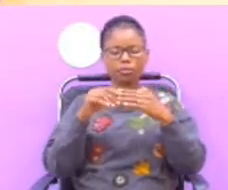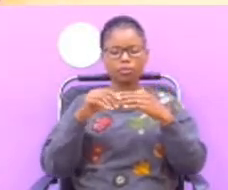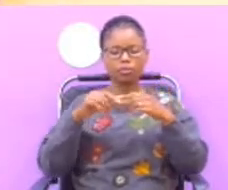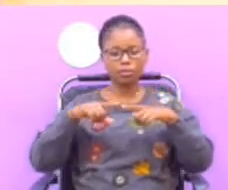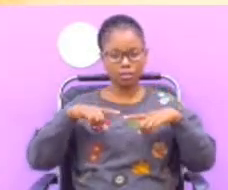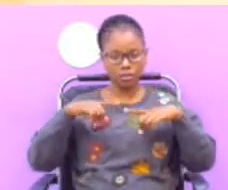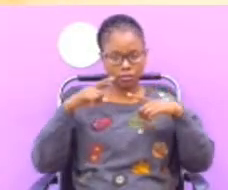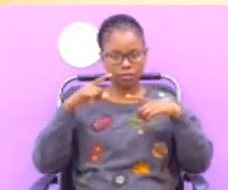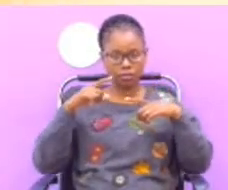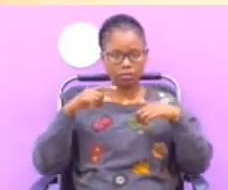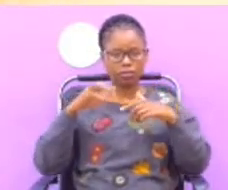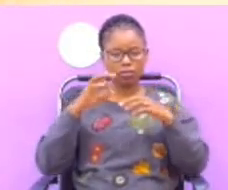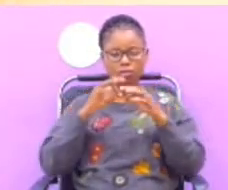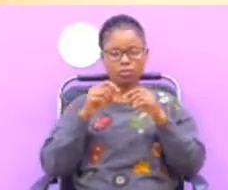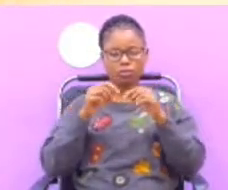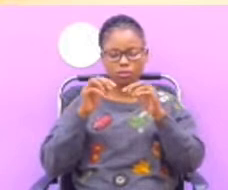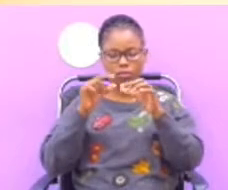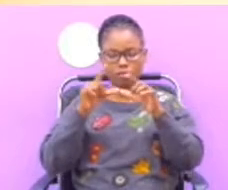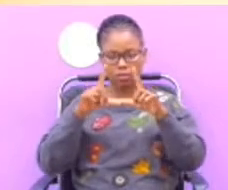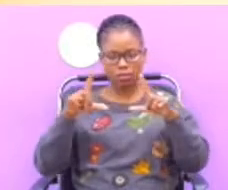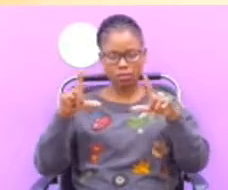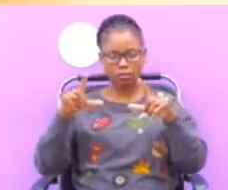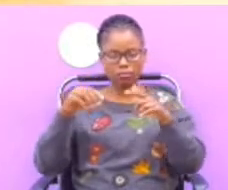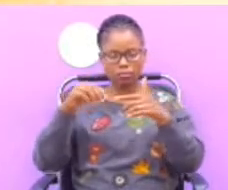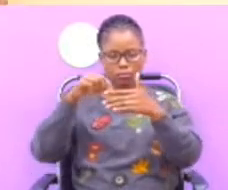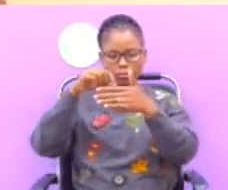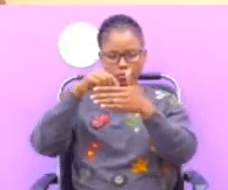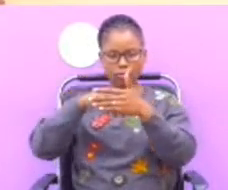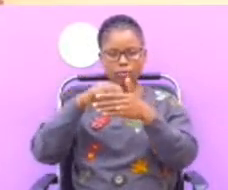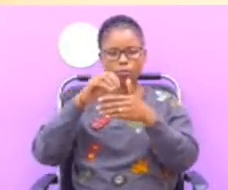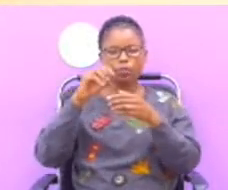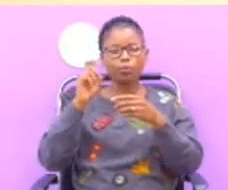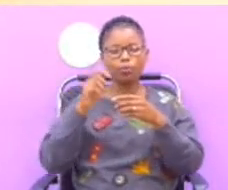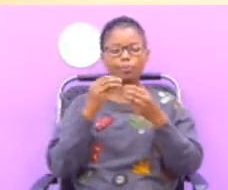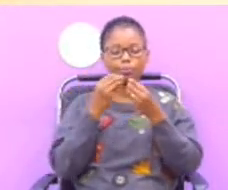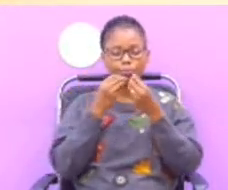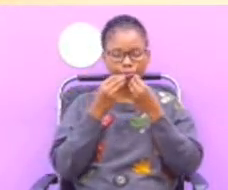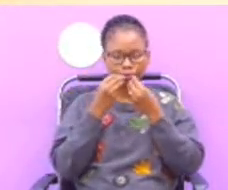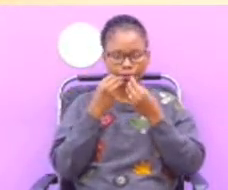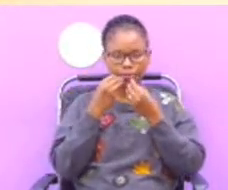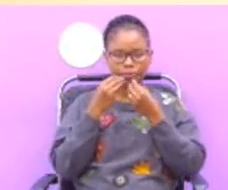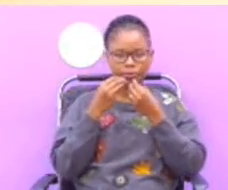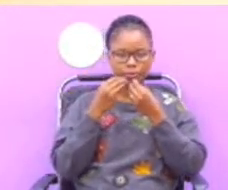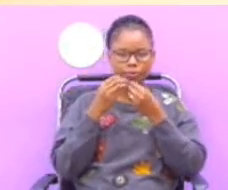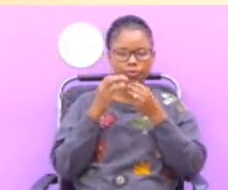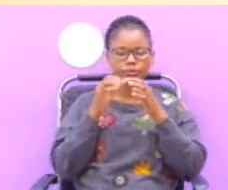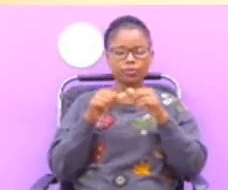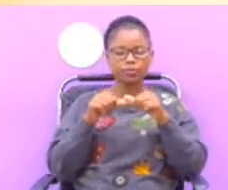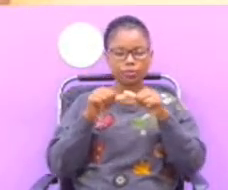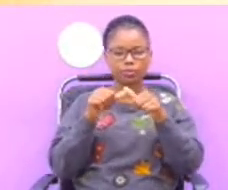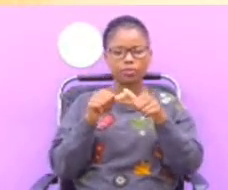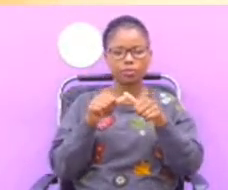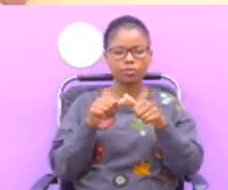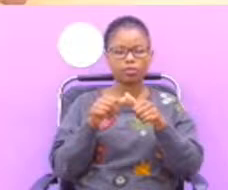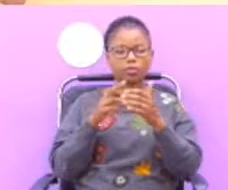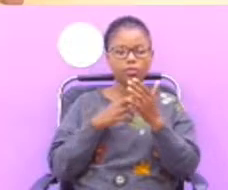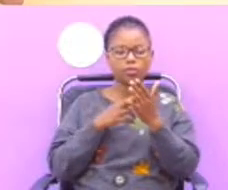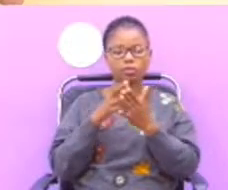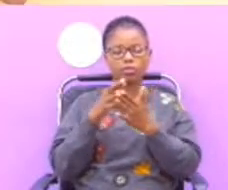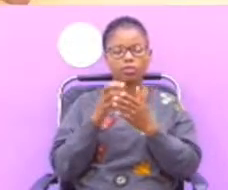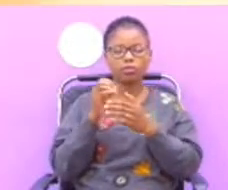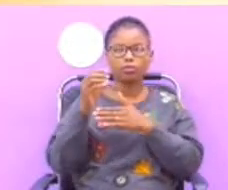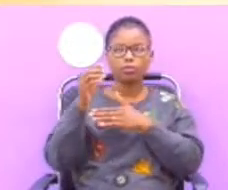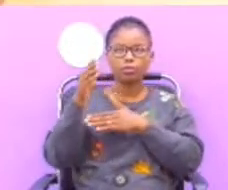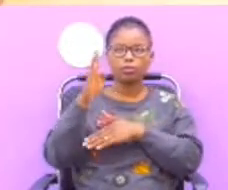Ngai twahanda mĩgũnda thabibũ cia mĩgũnda itũ nĩtũgũcirĩa twaikara twĩhokete Ngai twaikara uge-inĩ wa